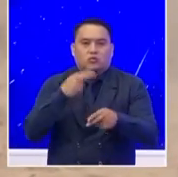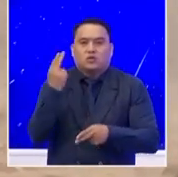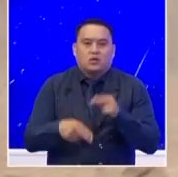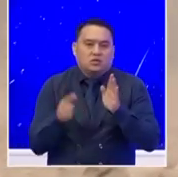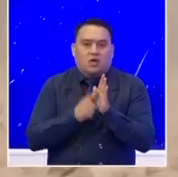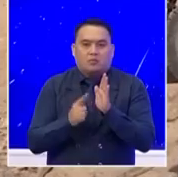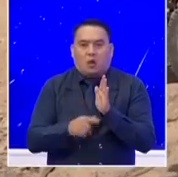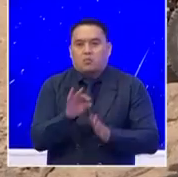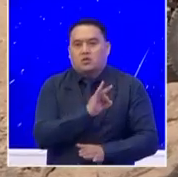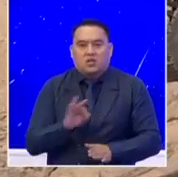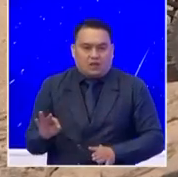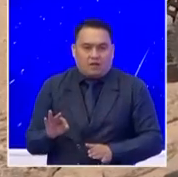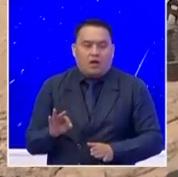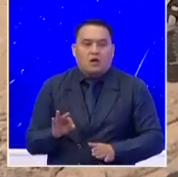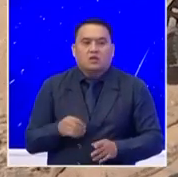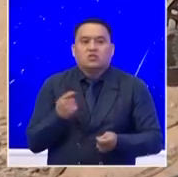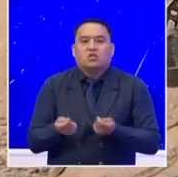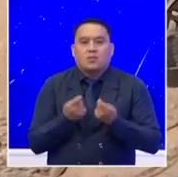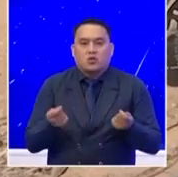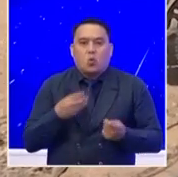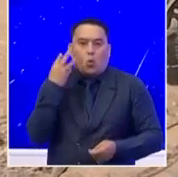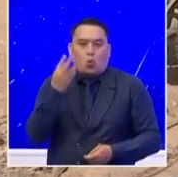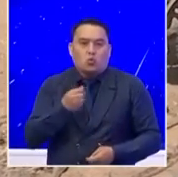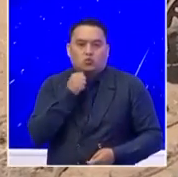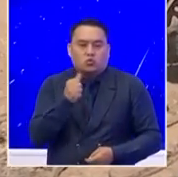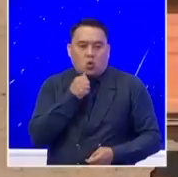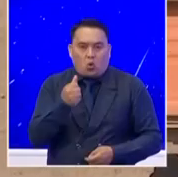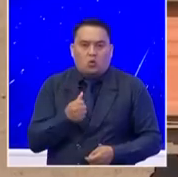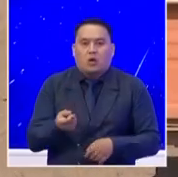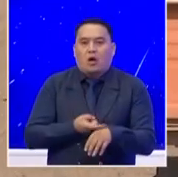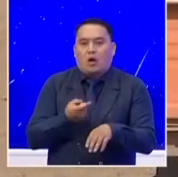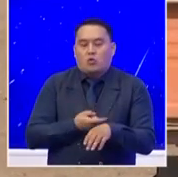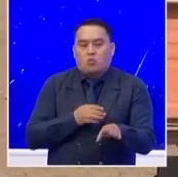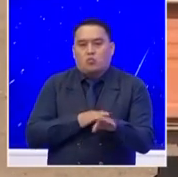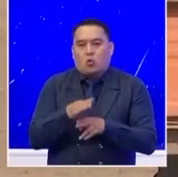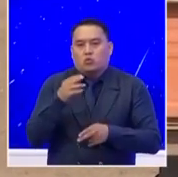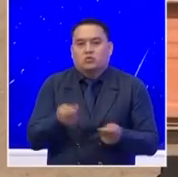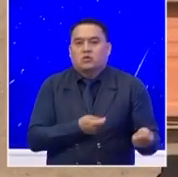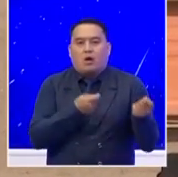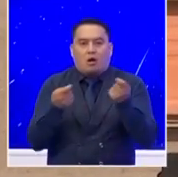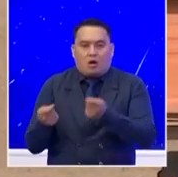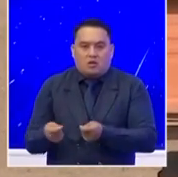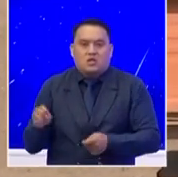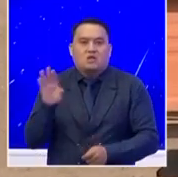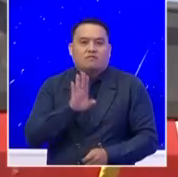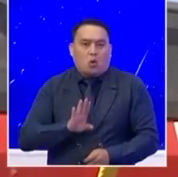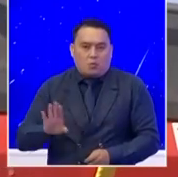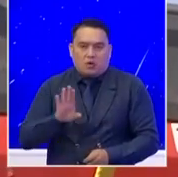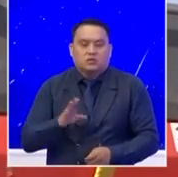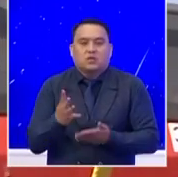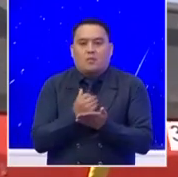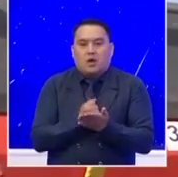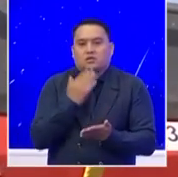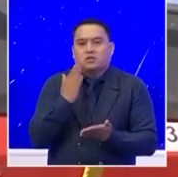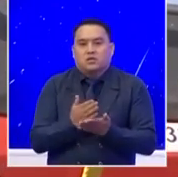на 70%. Элитные семена свеклы, кукурузы и картофеля уже полностью завезены из стран Европы. Запасы